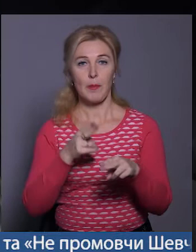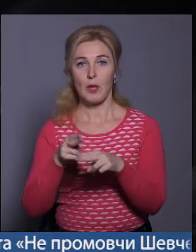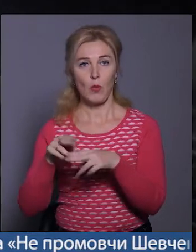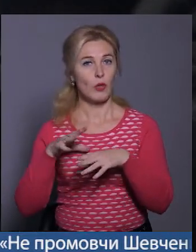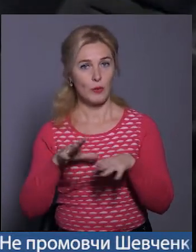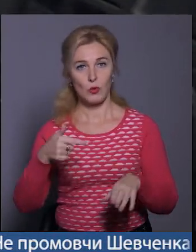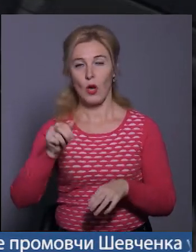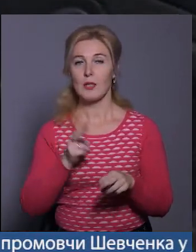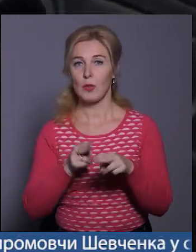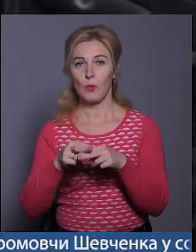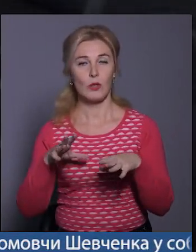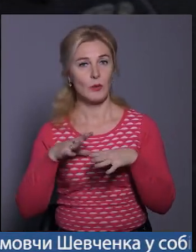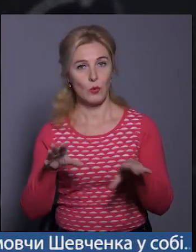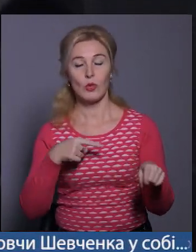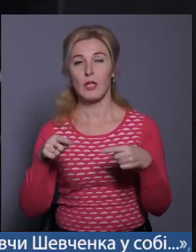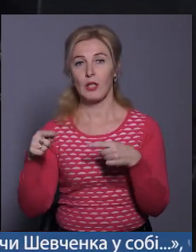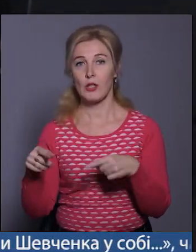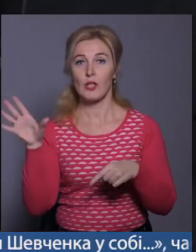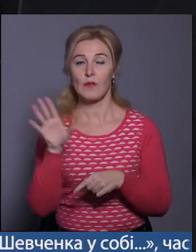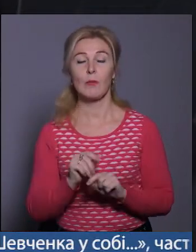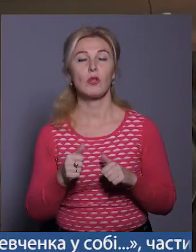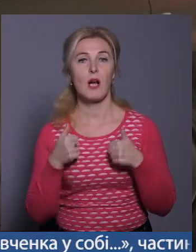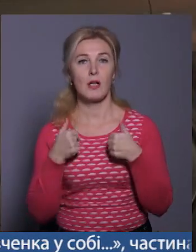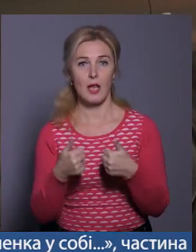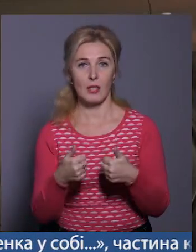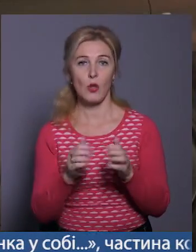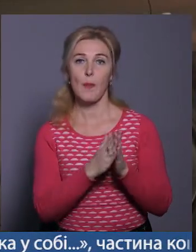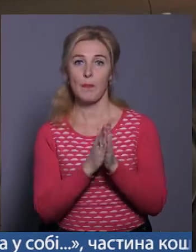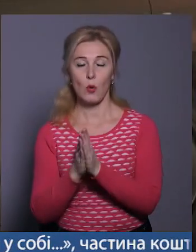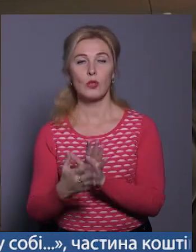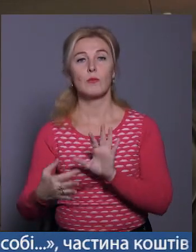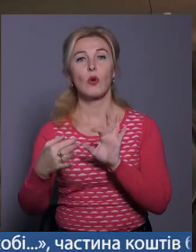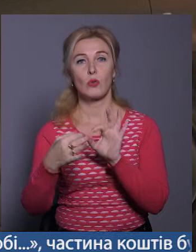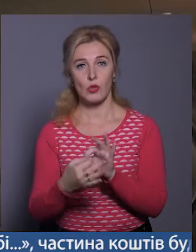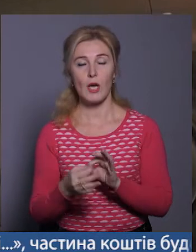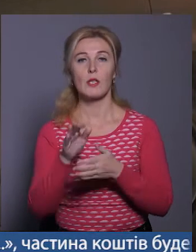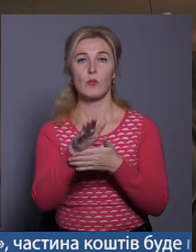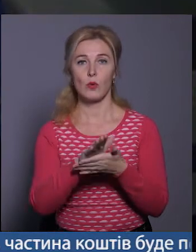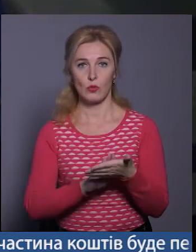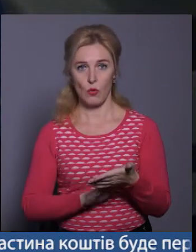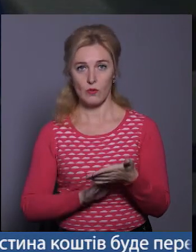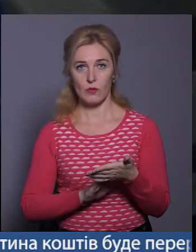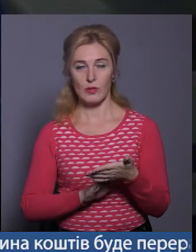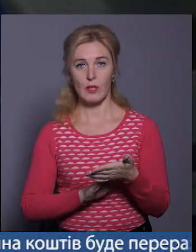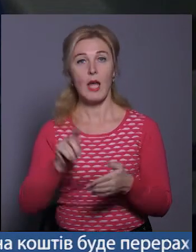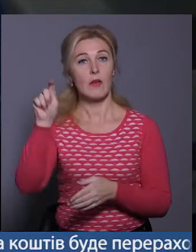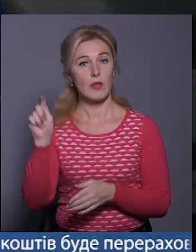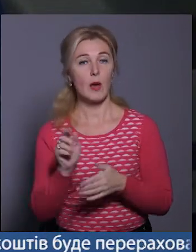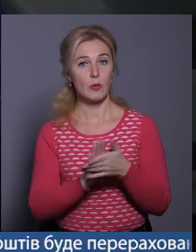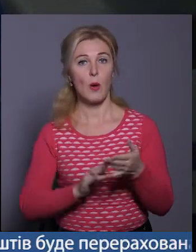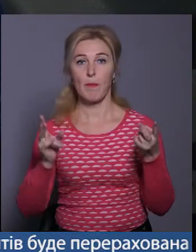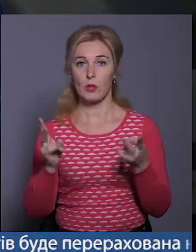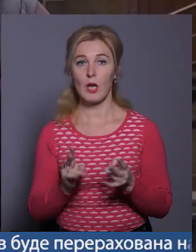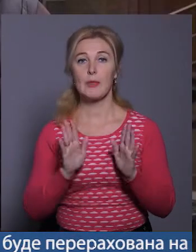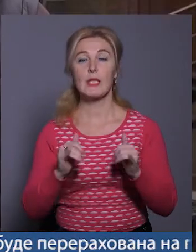газу, інших комунікацій, і все буде класно. Закликаємо долучатися, продовжувати. Війна продовжується, потреби